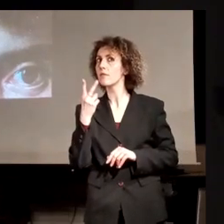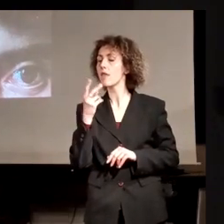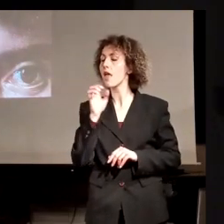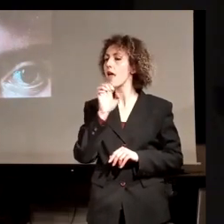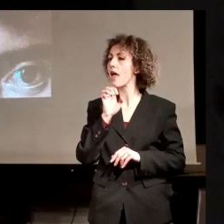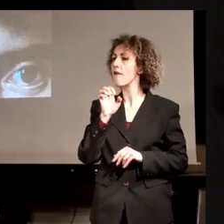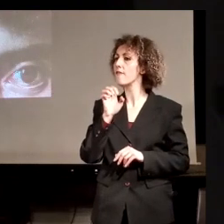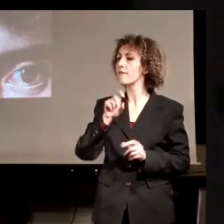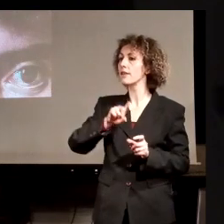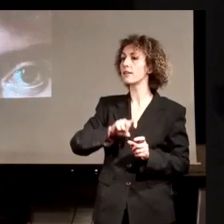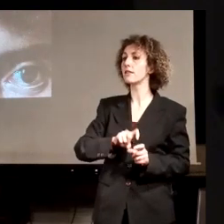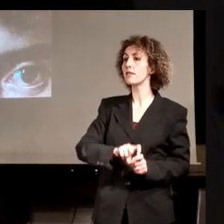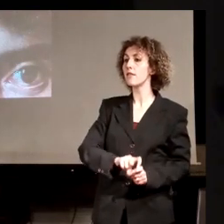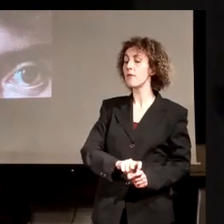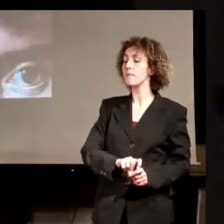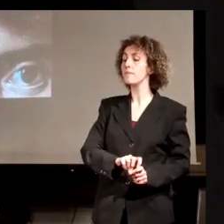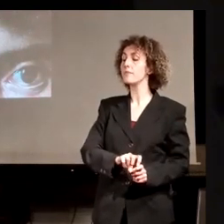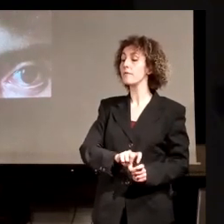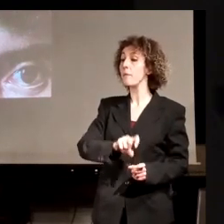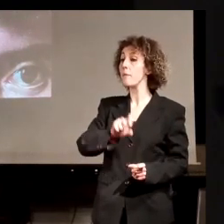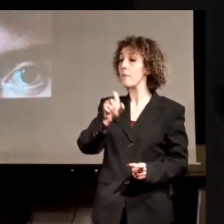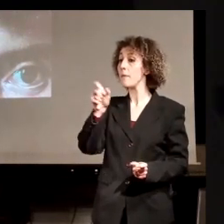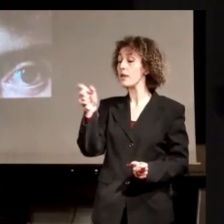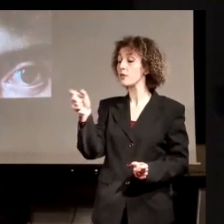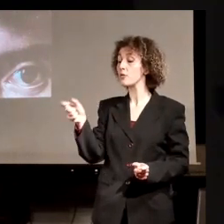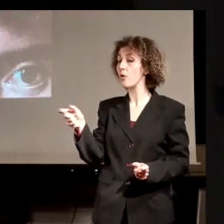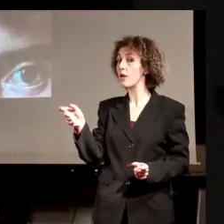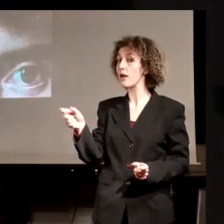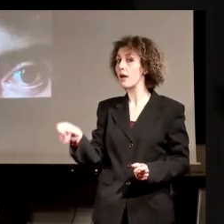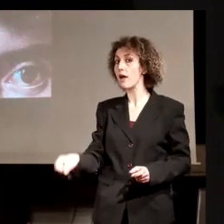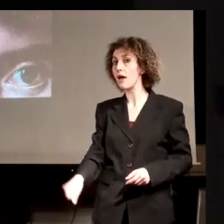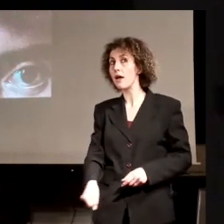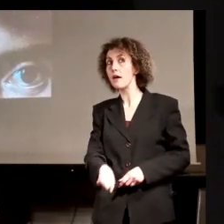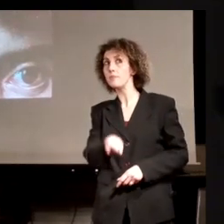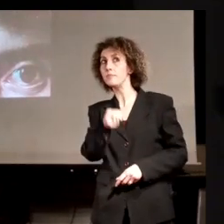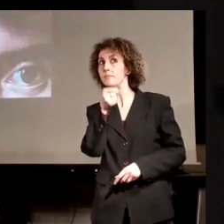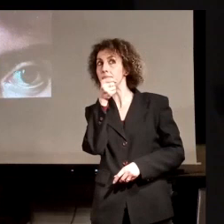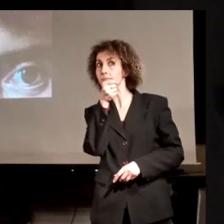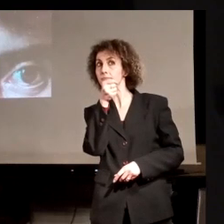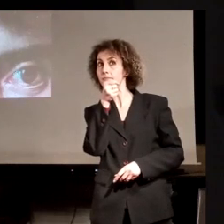è lo indico sollevando il bastone da passeggio